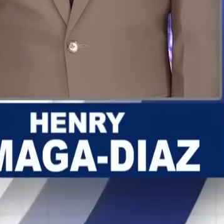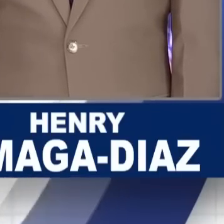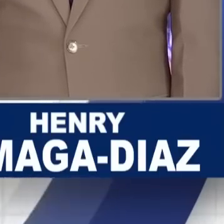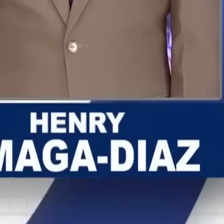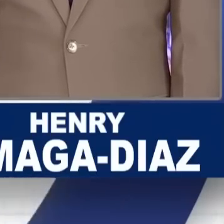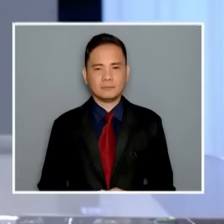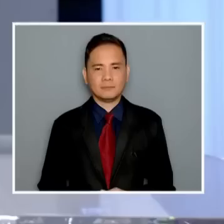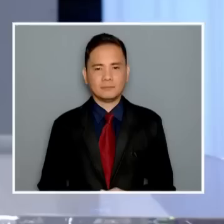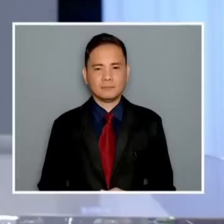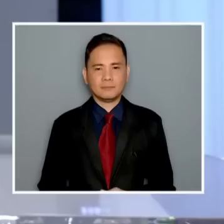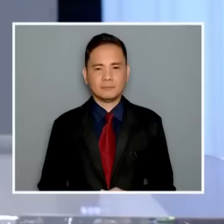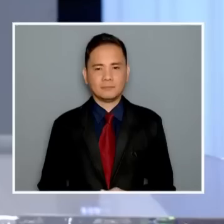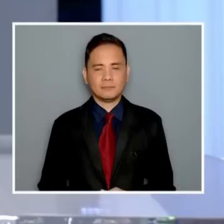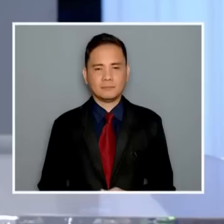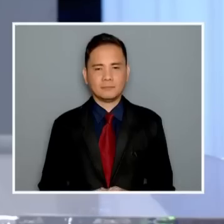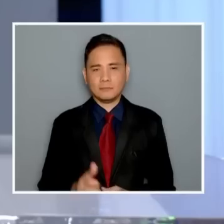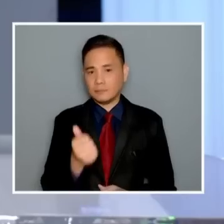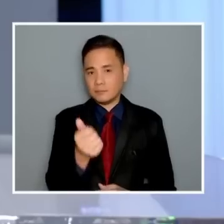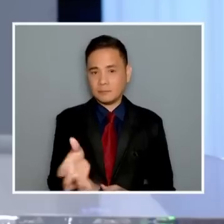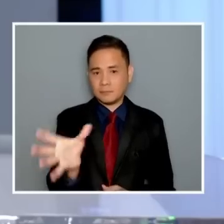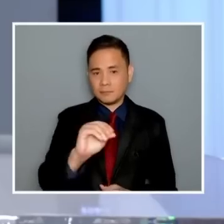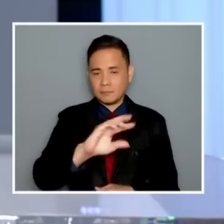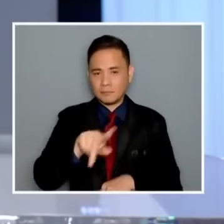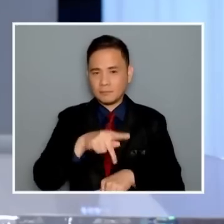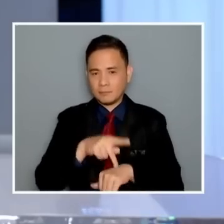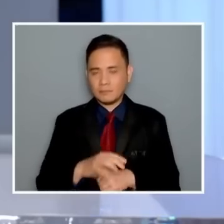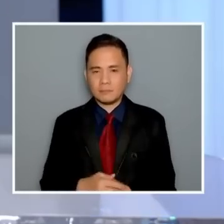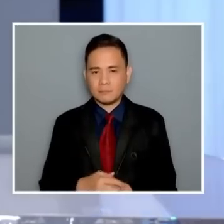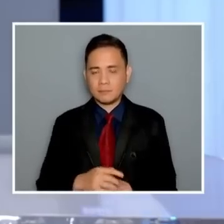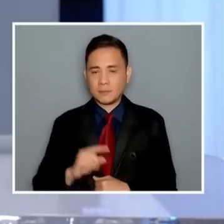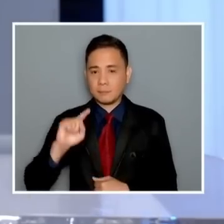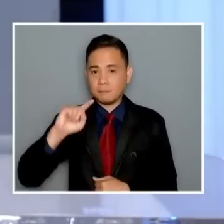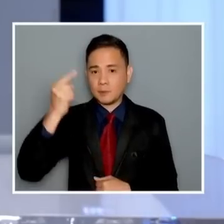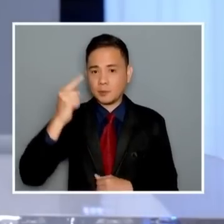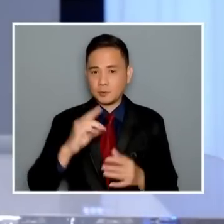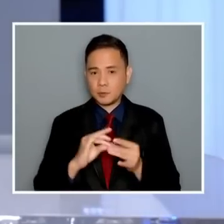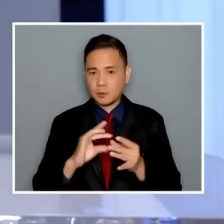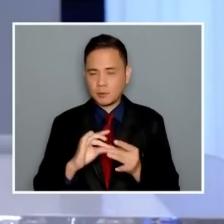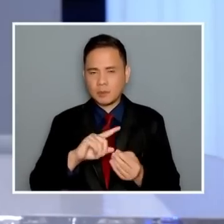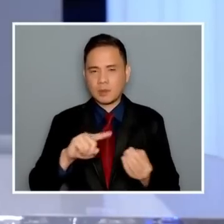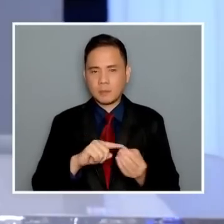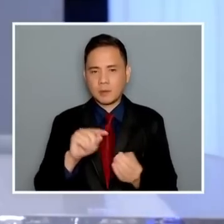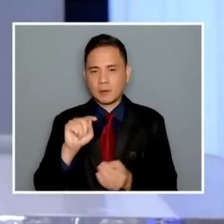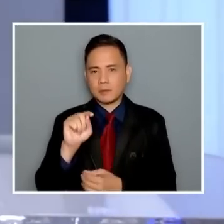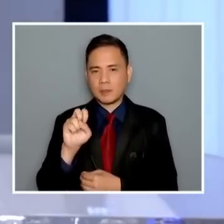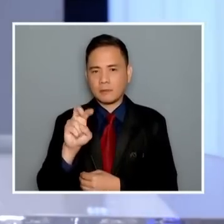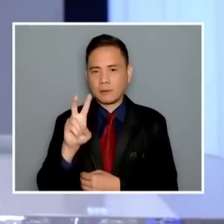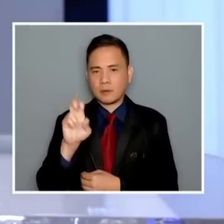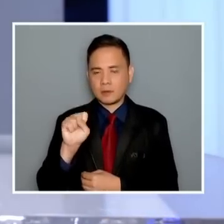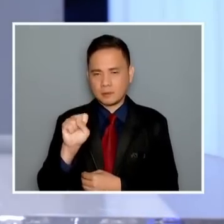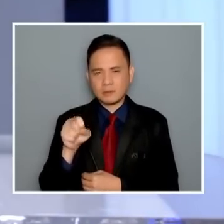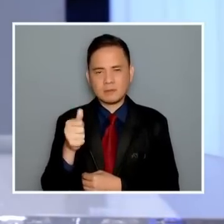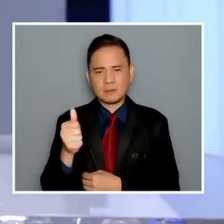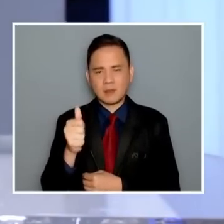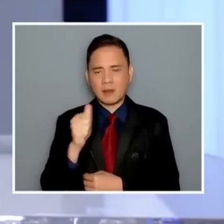Teves. No show si Negros Oriental Congressman Arnulfo Teves Jr. sa pagtatapos